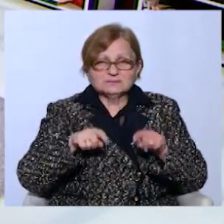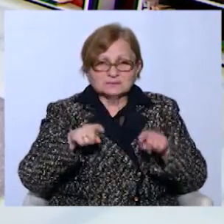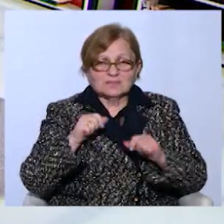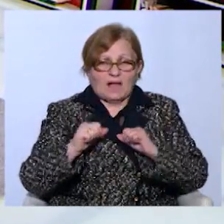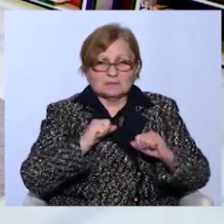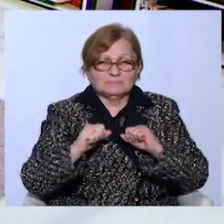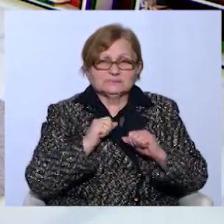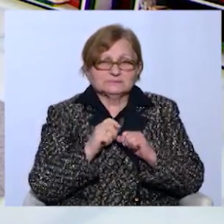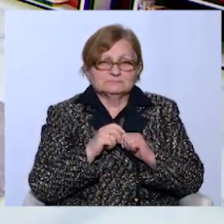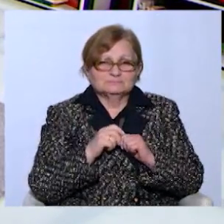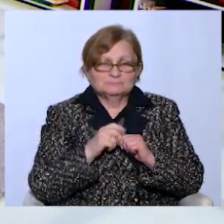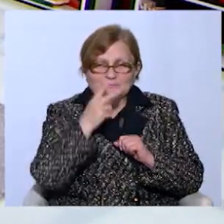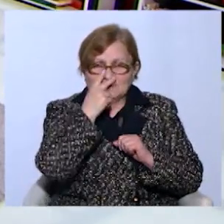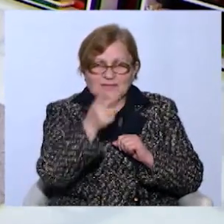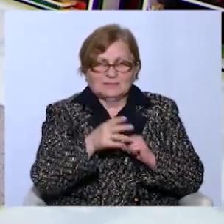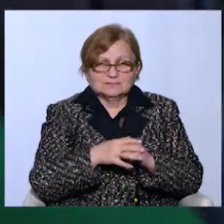აბა დავიწყოთ.